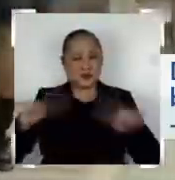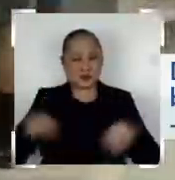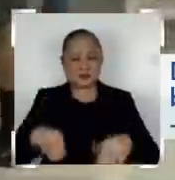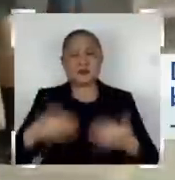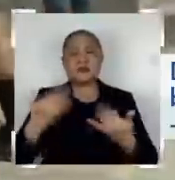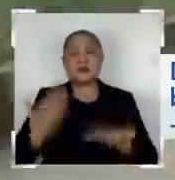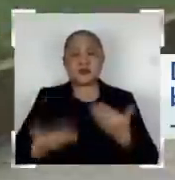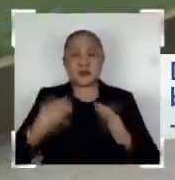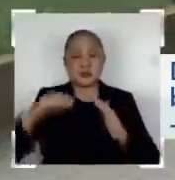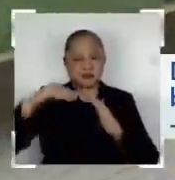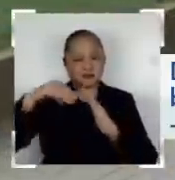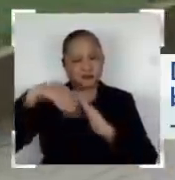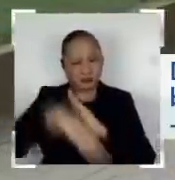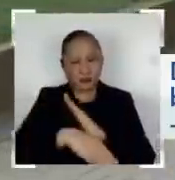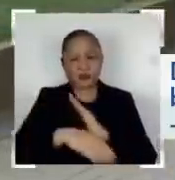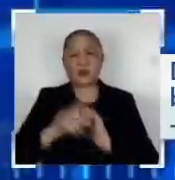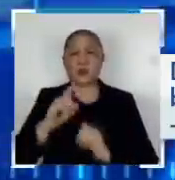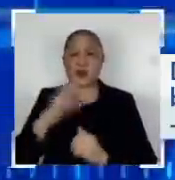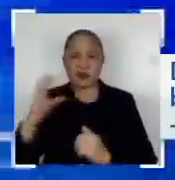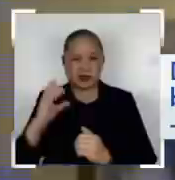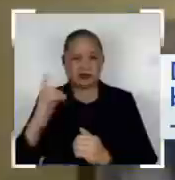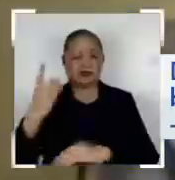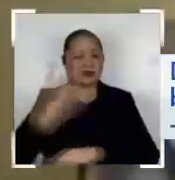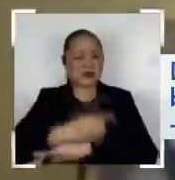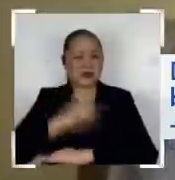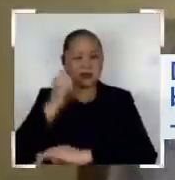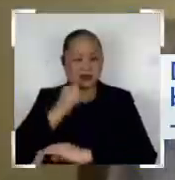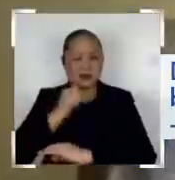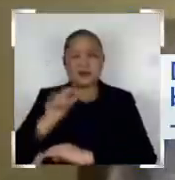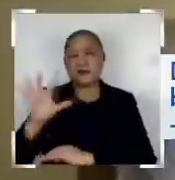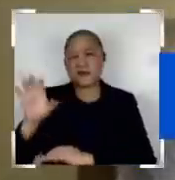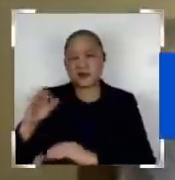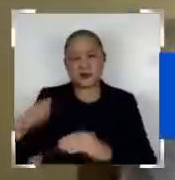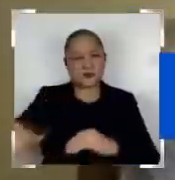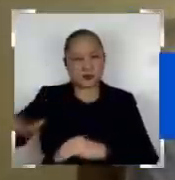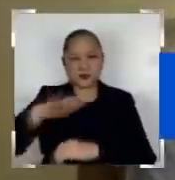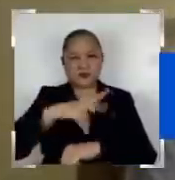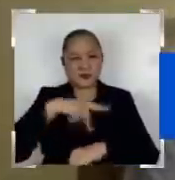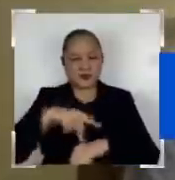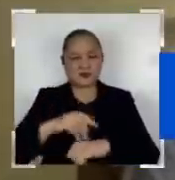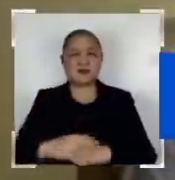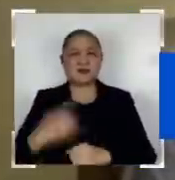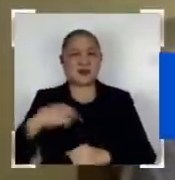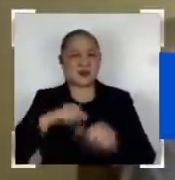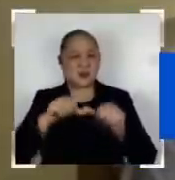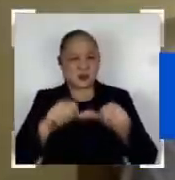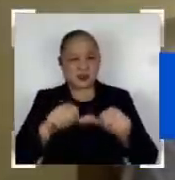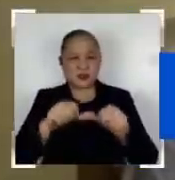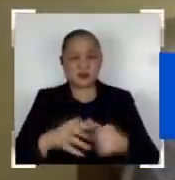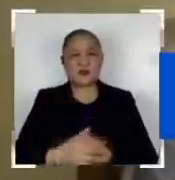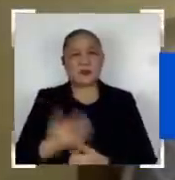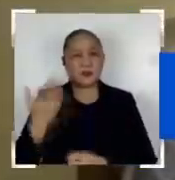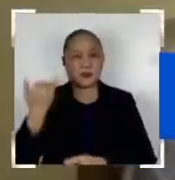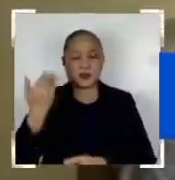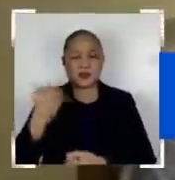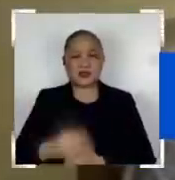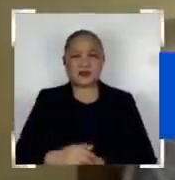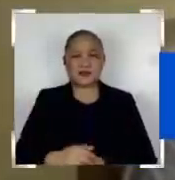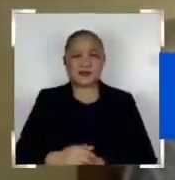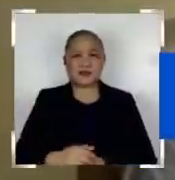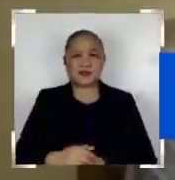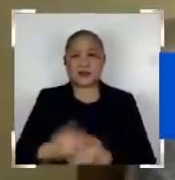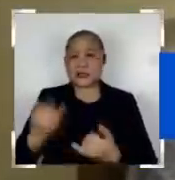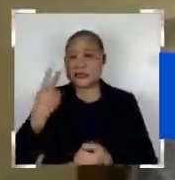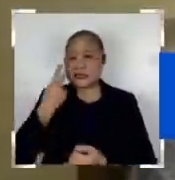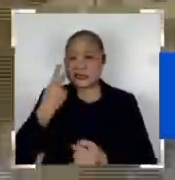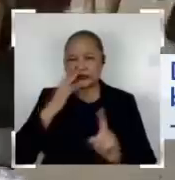sa NCR at 500 naman sa buong bansa. We have to sustain the gains kasi as we can see, parang halos